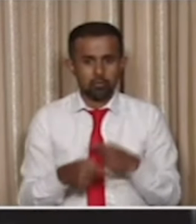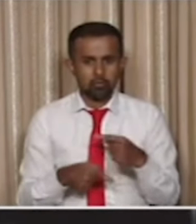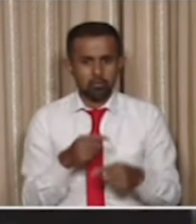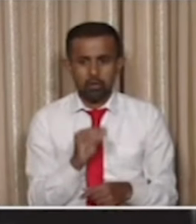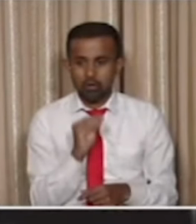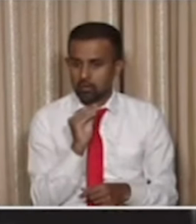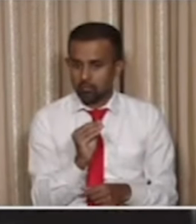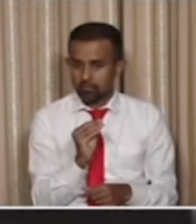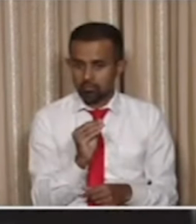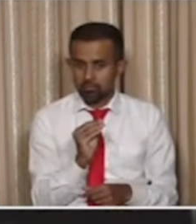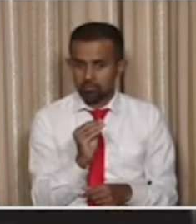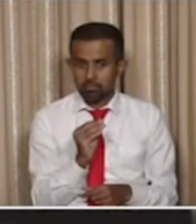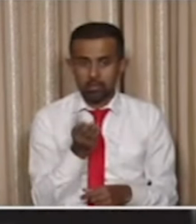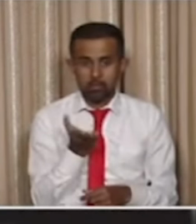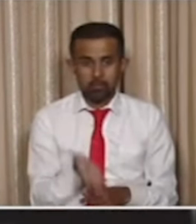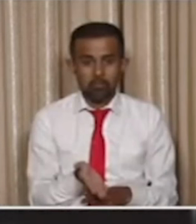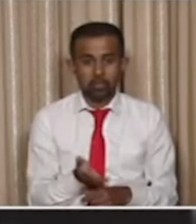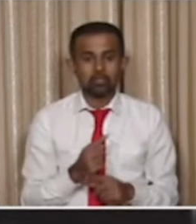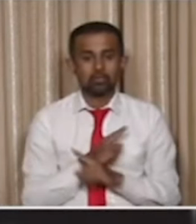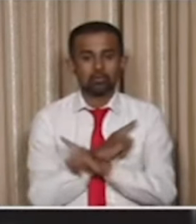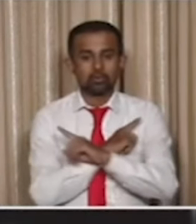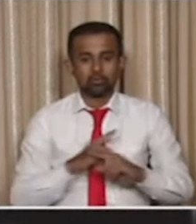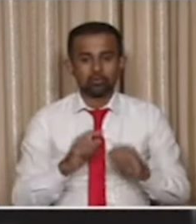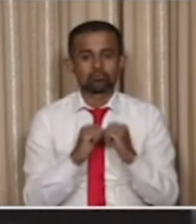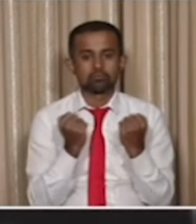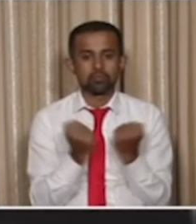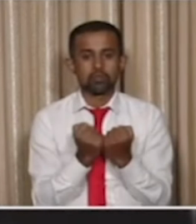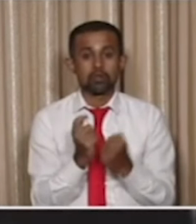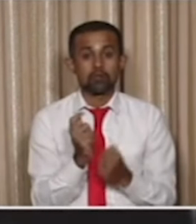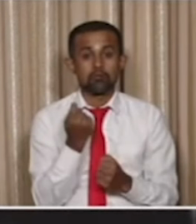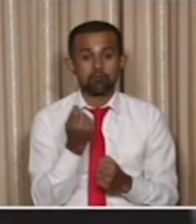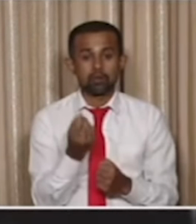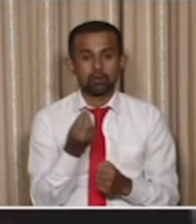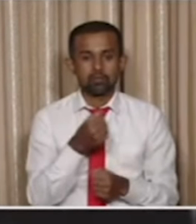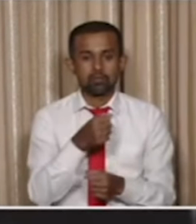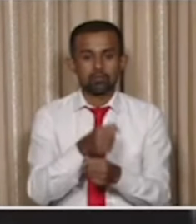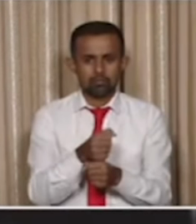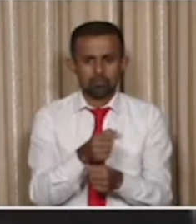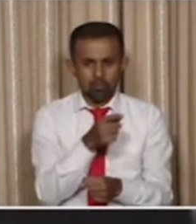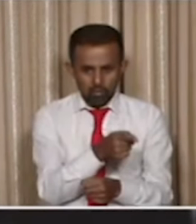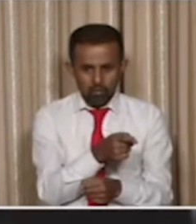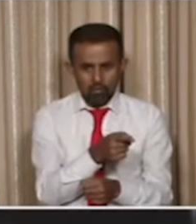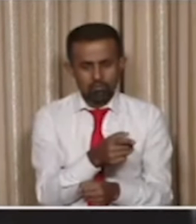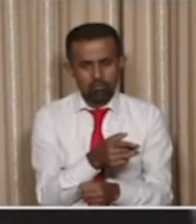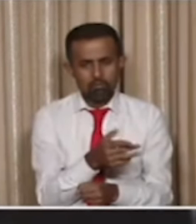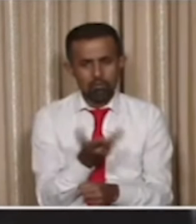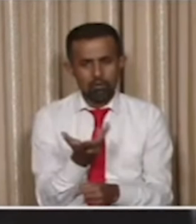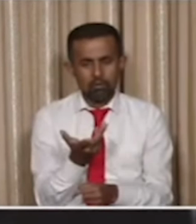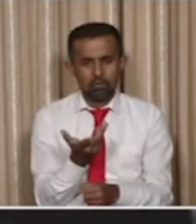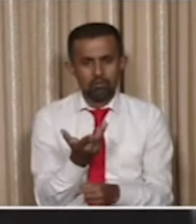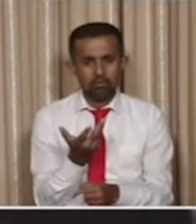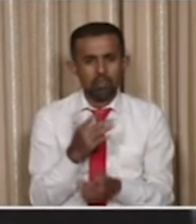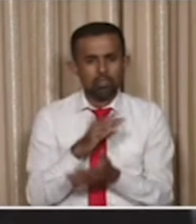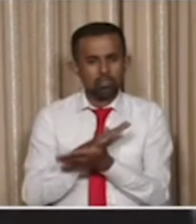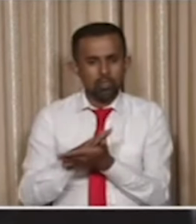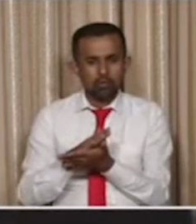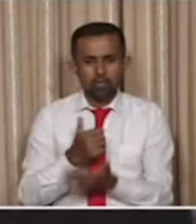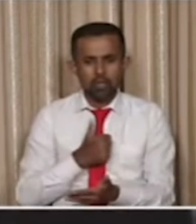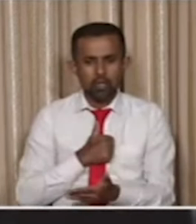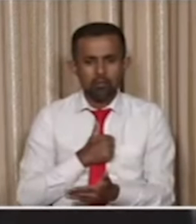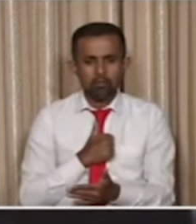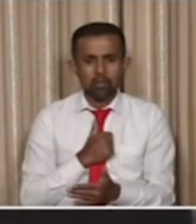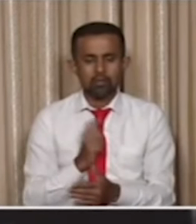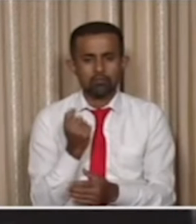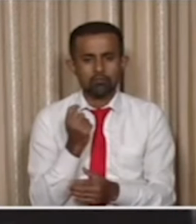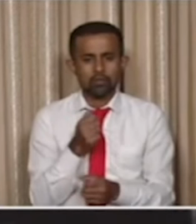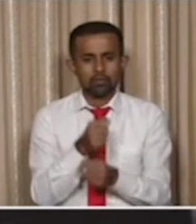නම් මේ තියෙන්නේ කොටි සංවිධානයේ විසින් බලයටපත් කරගත්ත ආණ්ඩුවක්ද එහෙම නැත්නම් මේ රටේ සාමයට ලැබි ජනතාව බලවත්